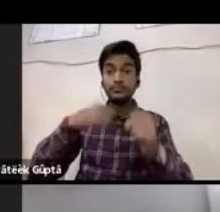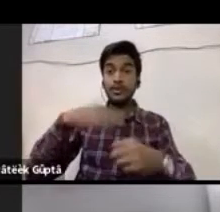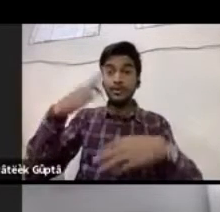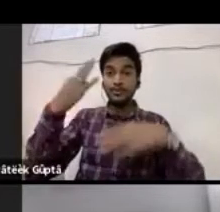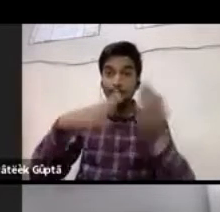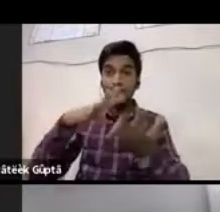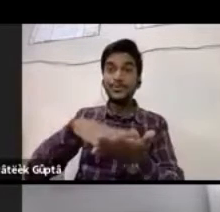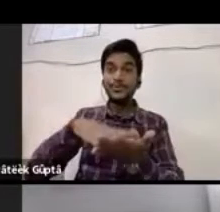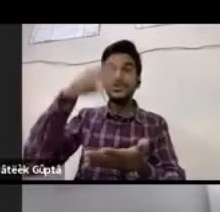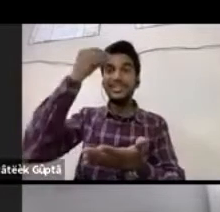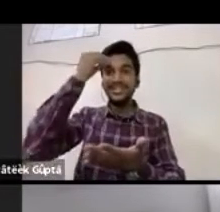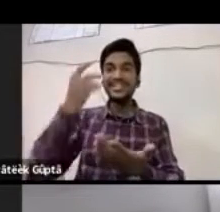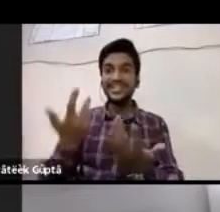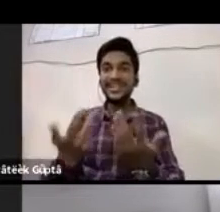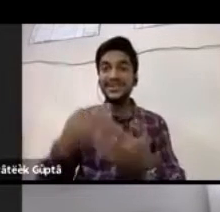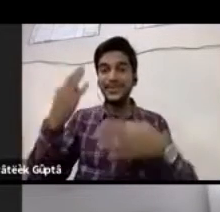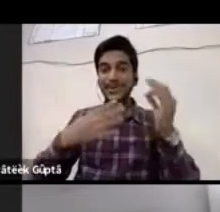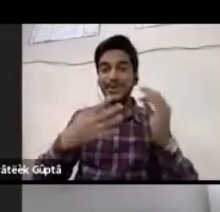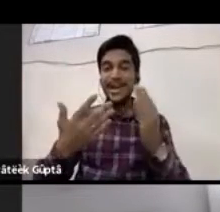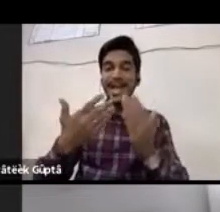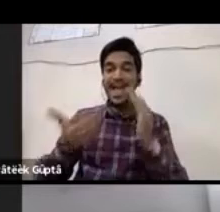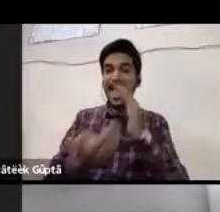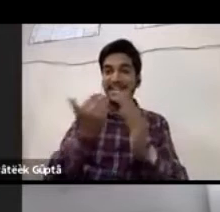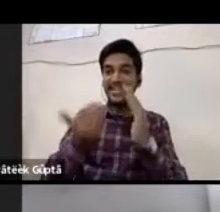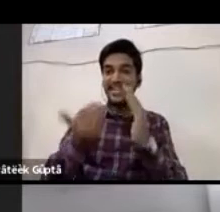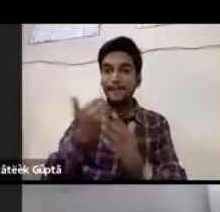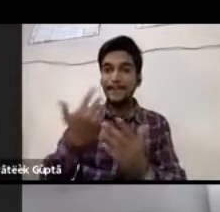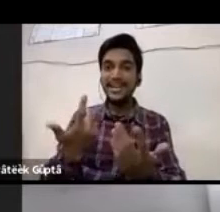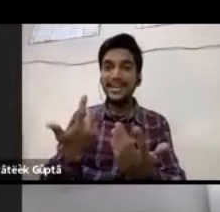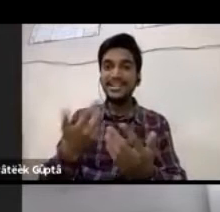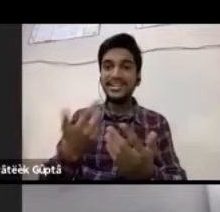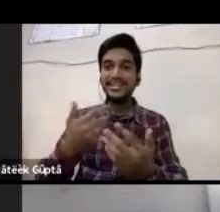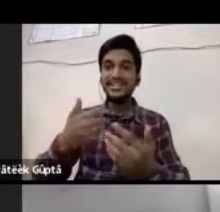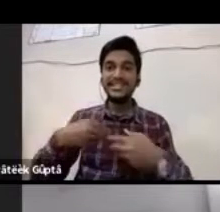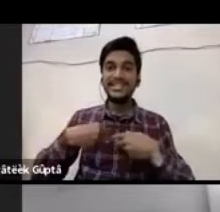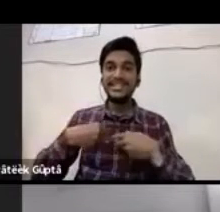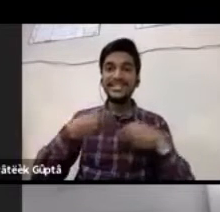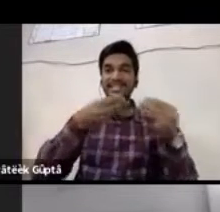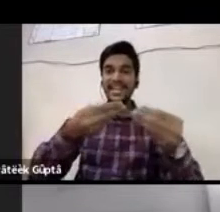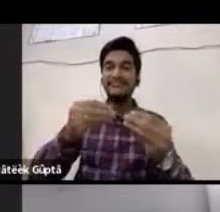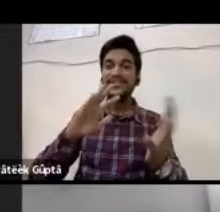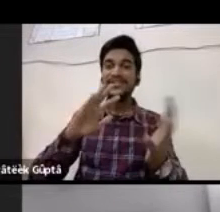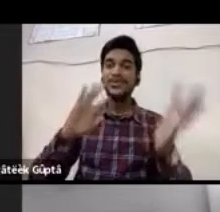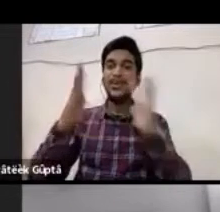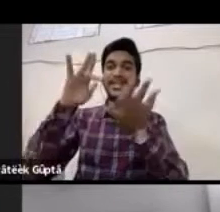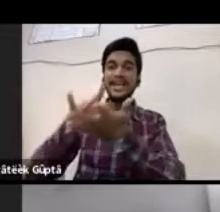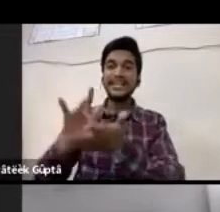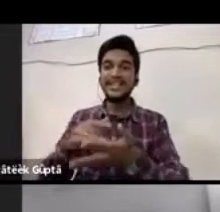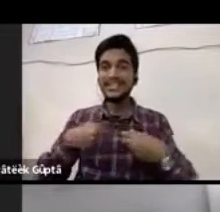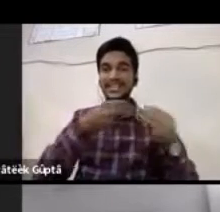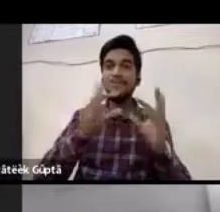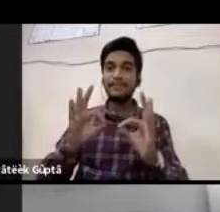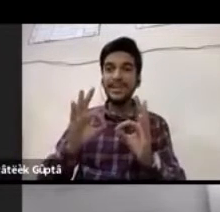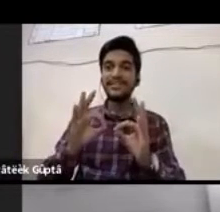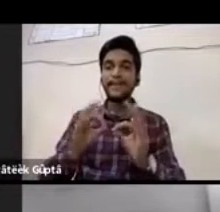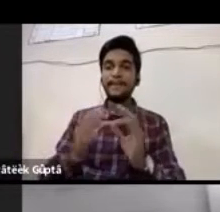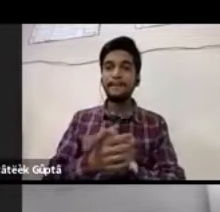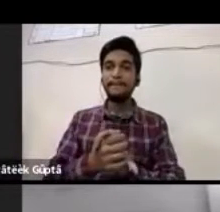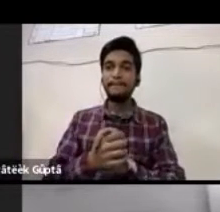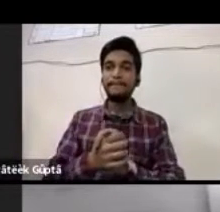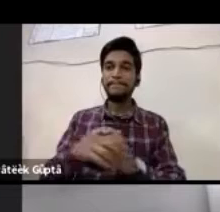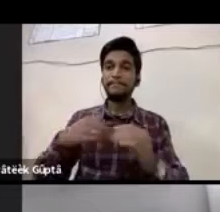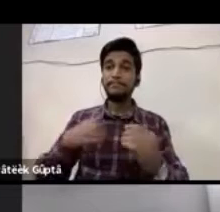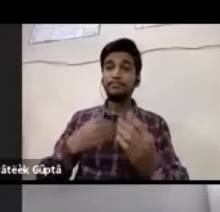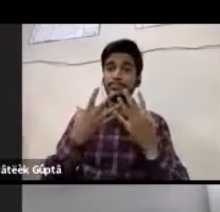लोगों को अच्छा सिखा सकते हैं. सो प्लीज डोंट कंप्लेन, कंप्लेन्स डोंट हेल्प. टेक इट अप एज एन अपॉर्चुनिटी, गो एंड फाइट फॉर